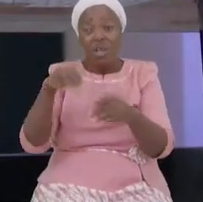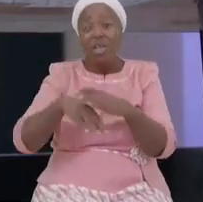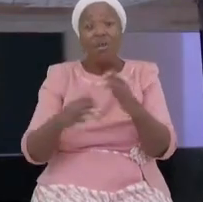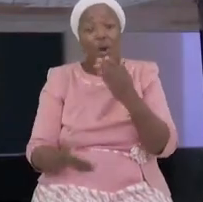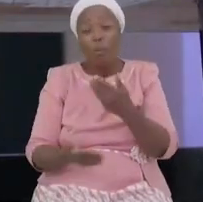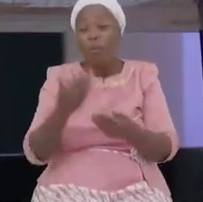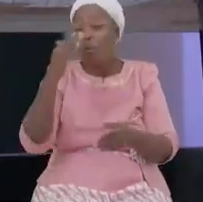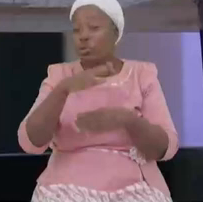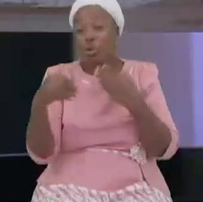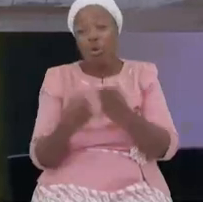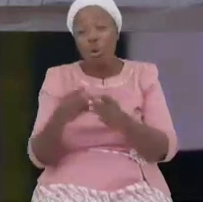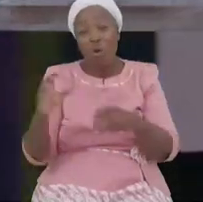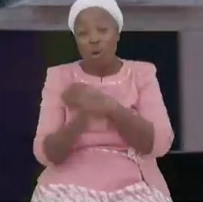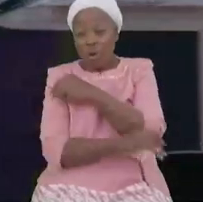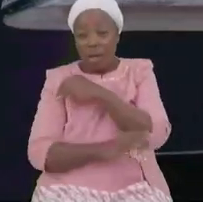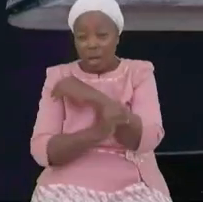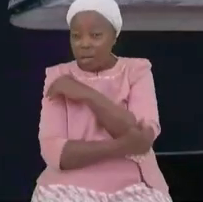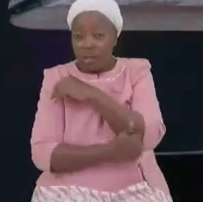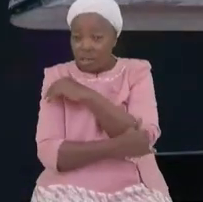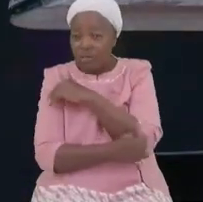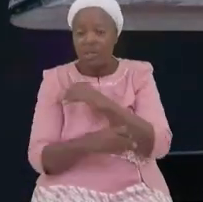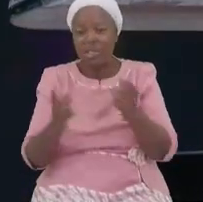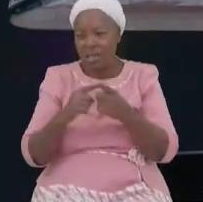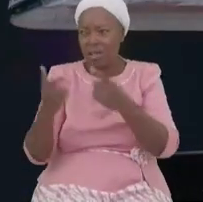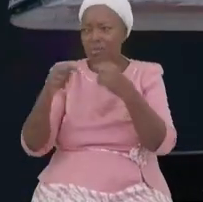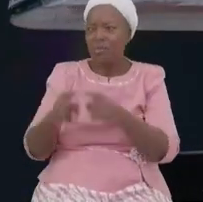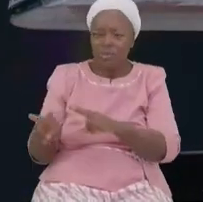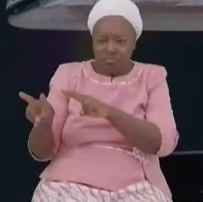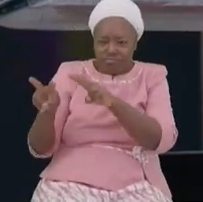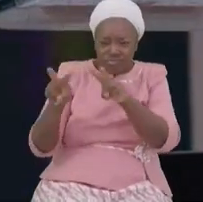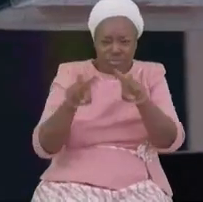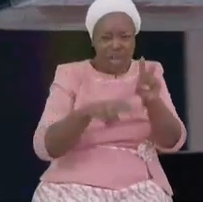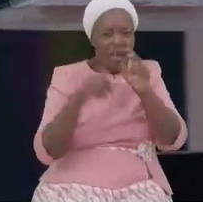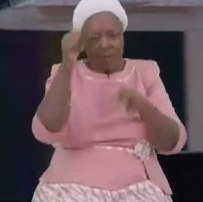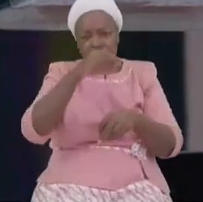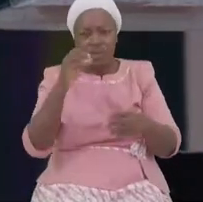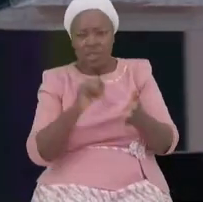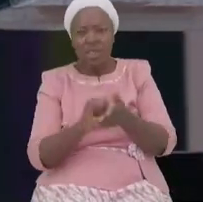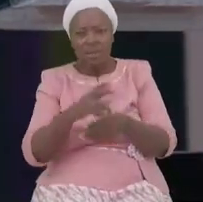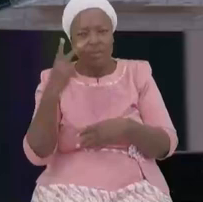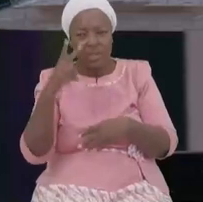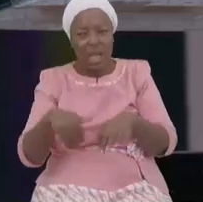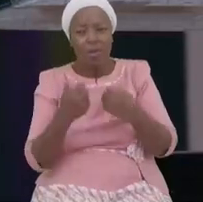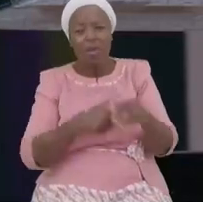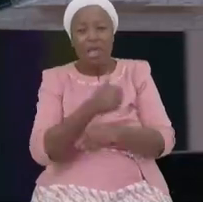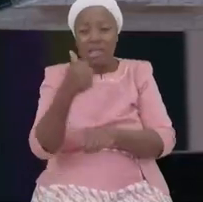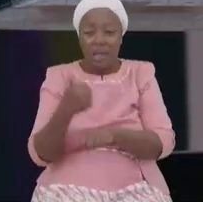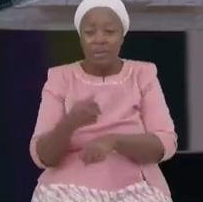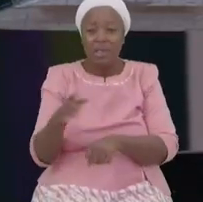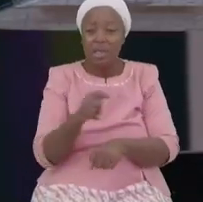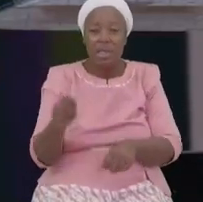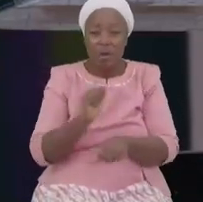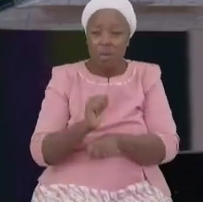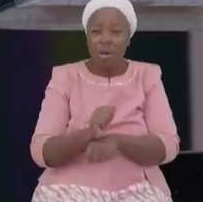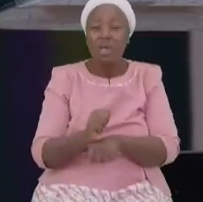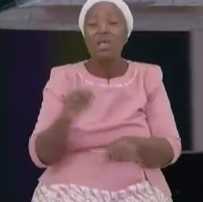es venu en Afrique du Sud pour qu'on puisse voir comment établir leur ministère en Afrique.